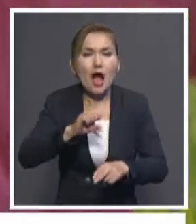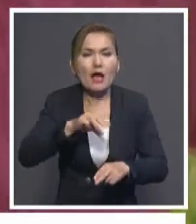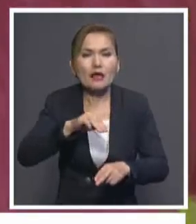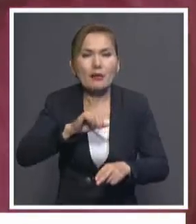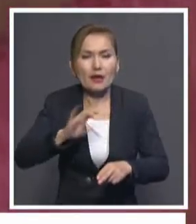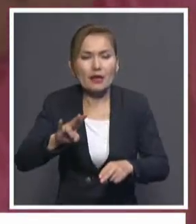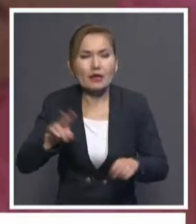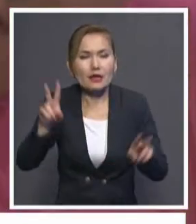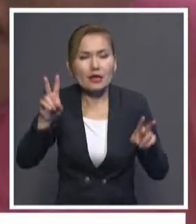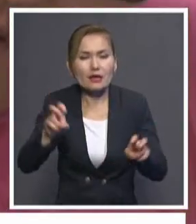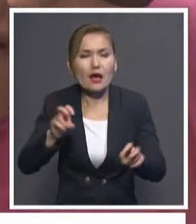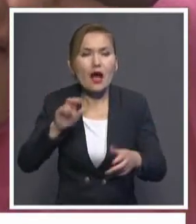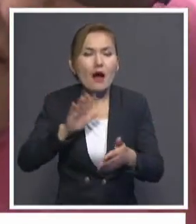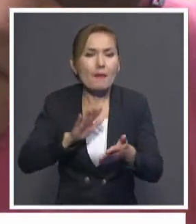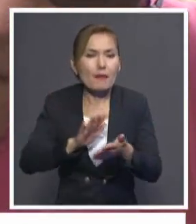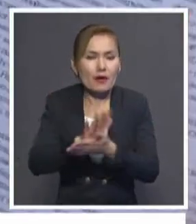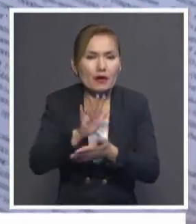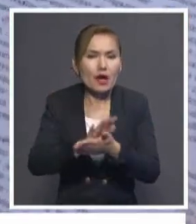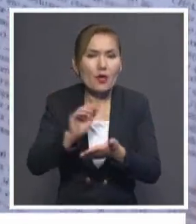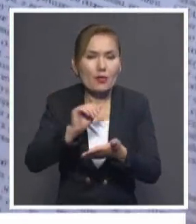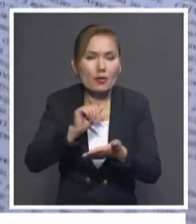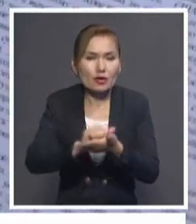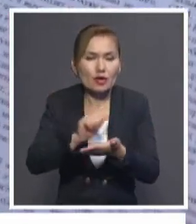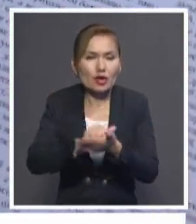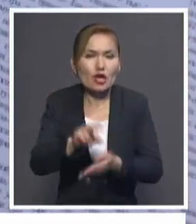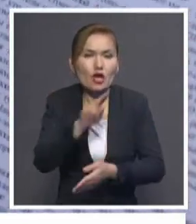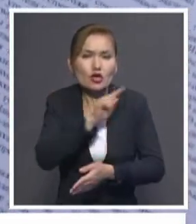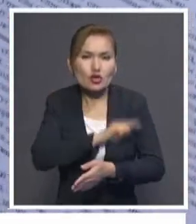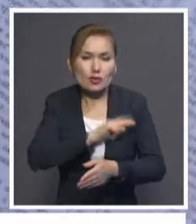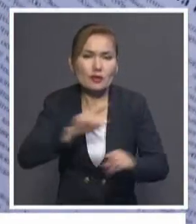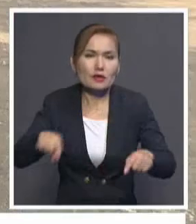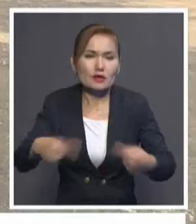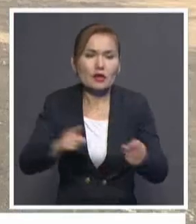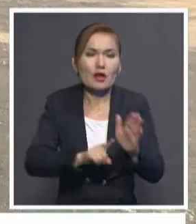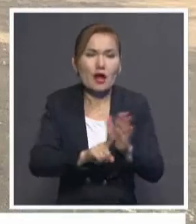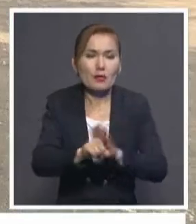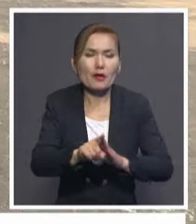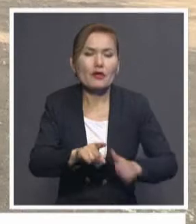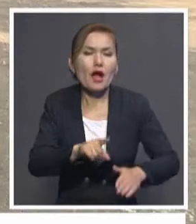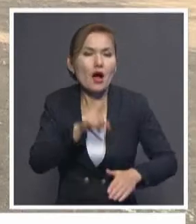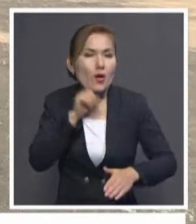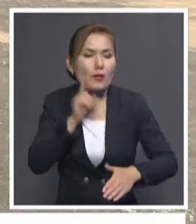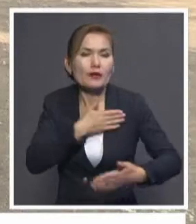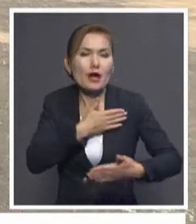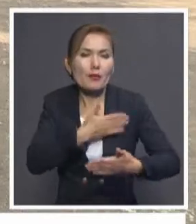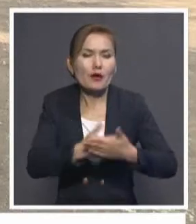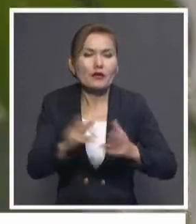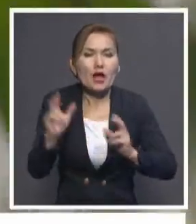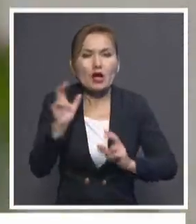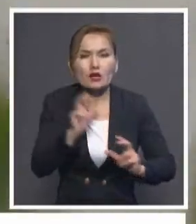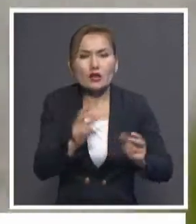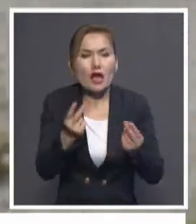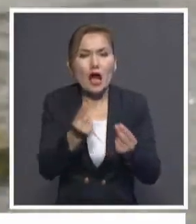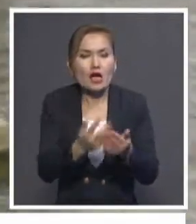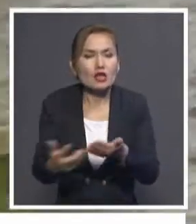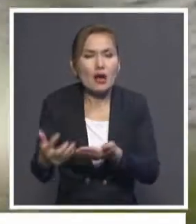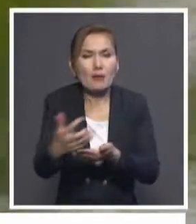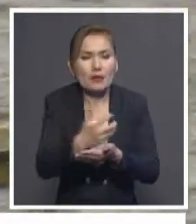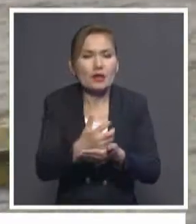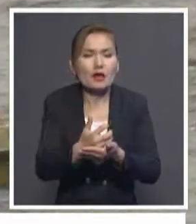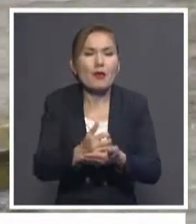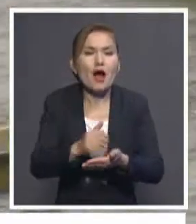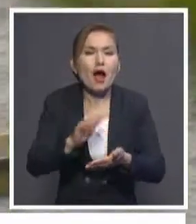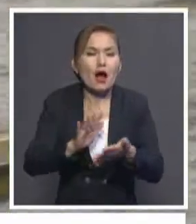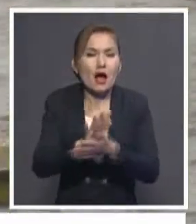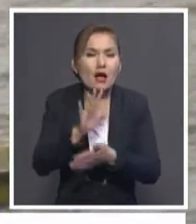басылым түрлі қиындыққа тап болып бір кездері жұмысында тоқтатты. Алайда белсенді студенттер шәкіртақыларын жиып басылымға жан бітірді. Осы уақытқа